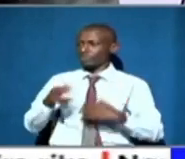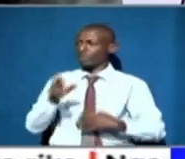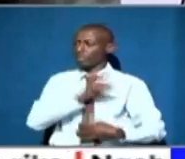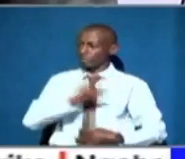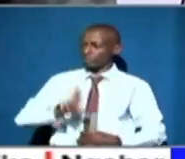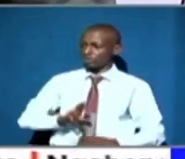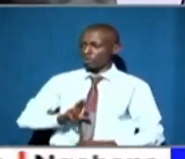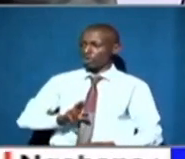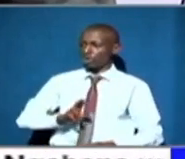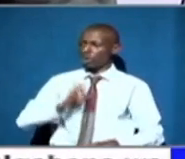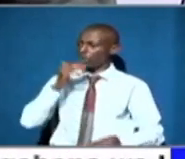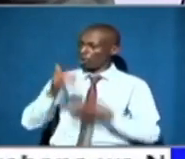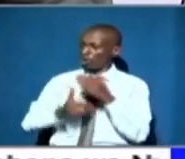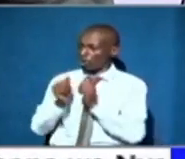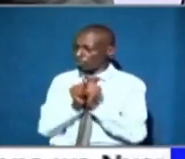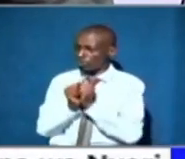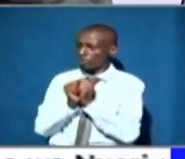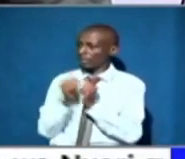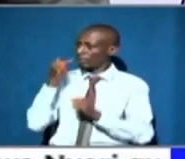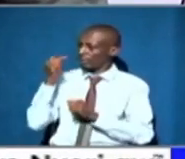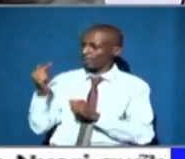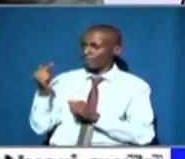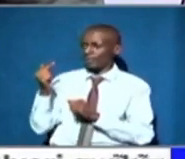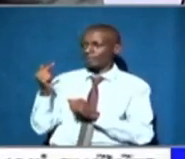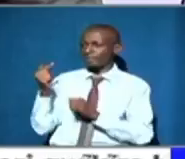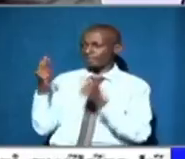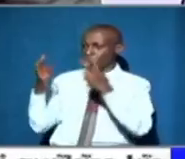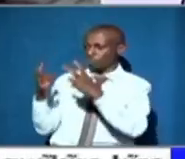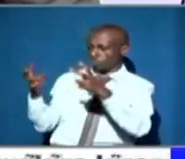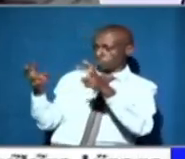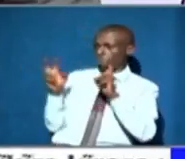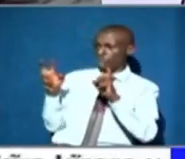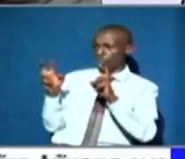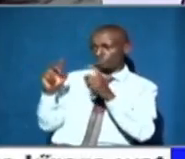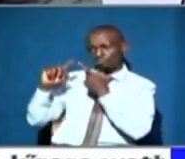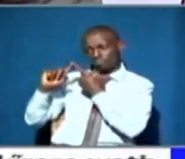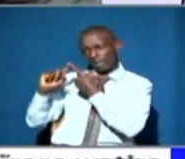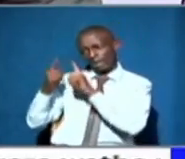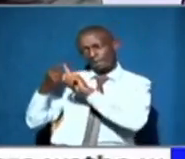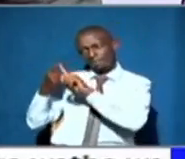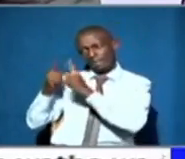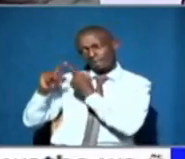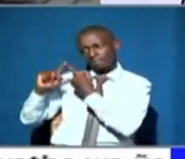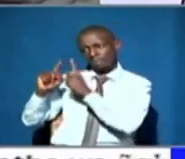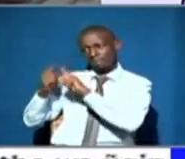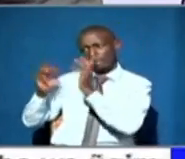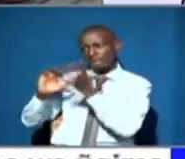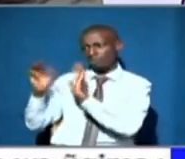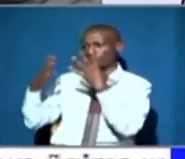ciothe mukareho mukero atiriri taikarai the muciirie uria andu marithia kuhoya ngai